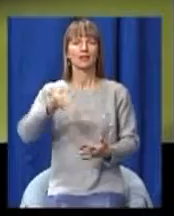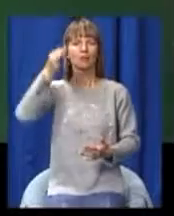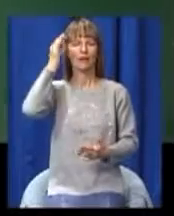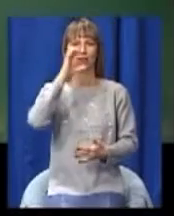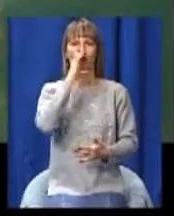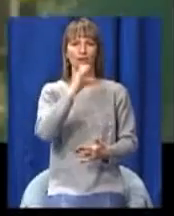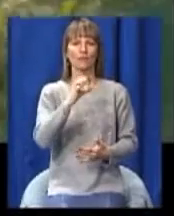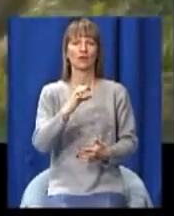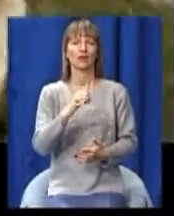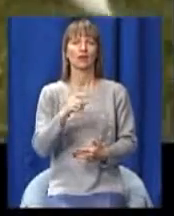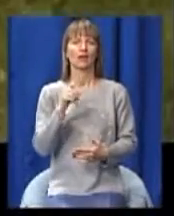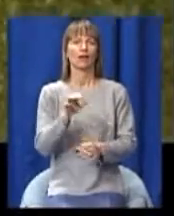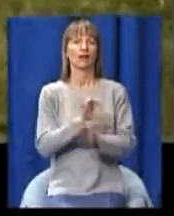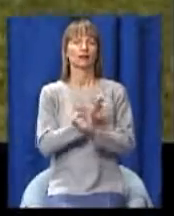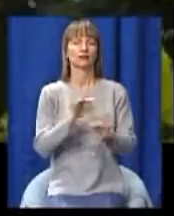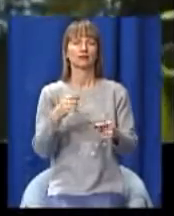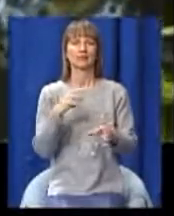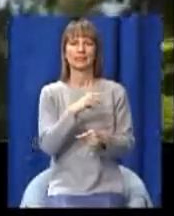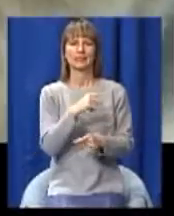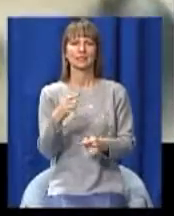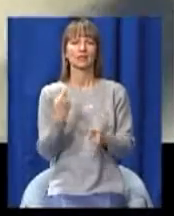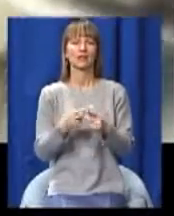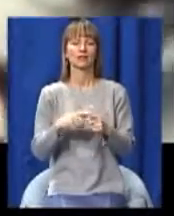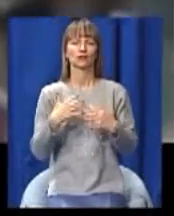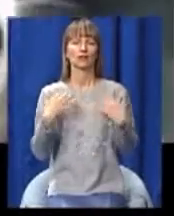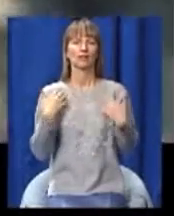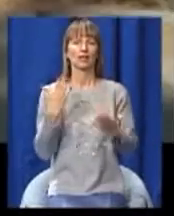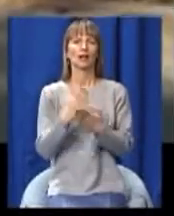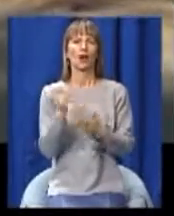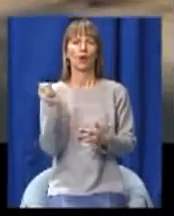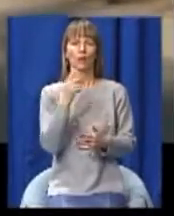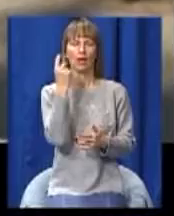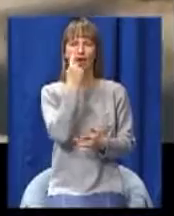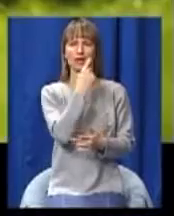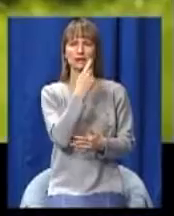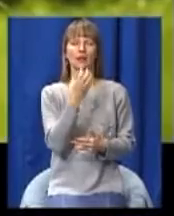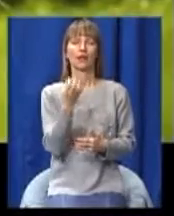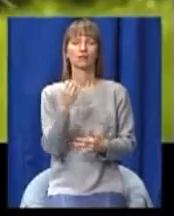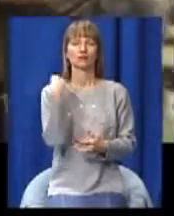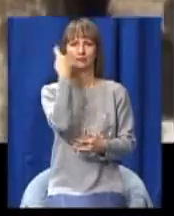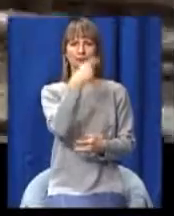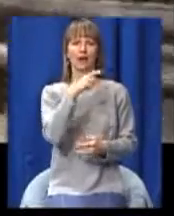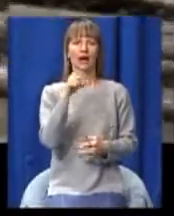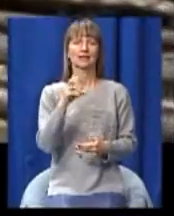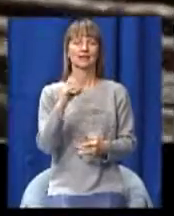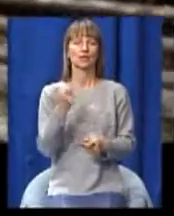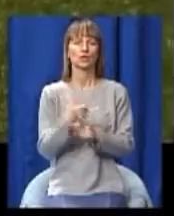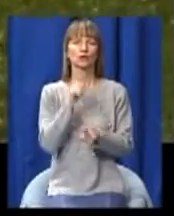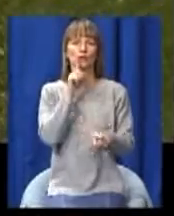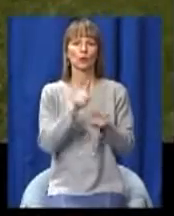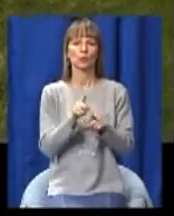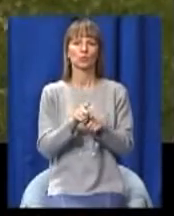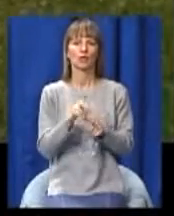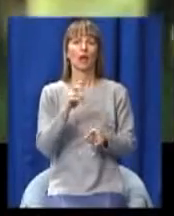нагадує вовка. Відмінною рисою цієї тваринки є блакитні очі. А ще зовнішність хаски дуже схожа